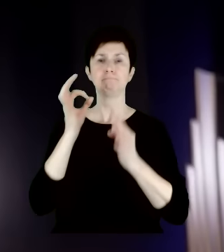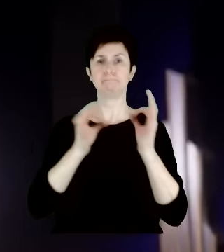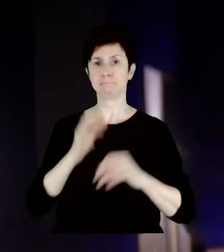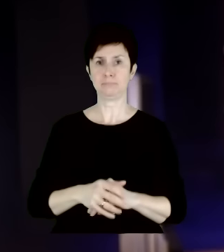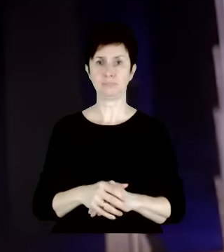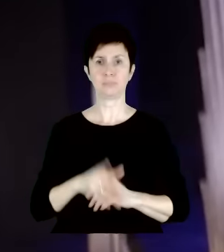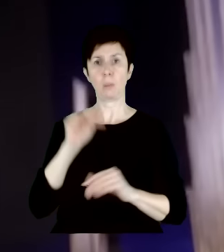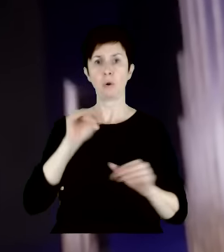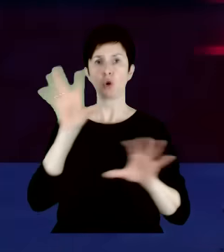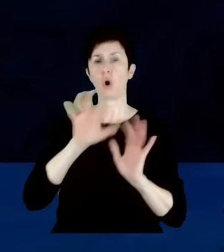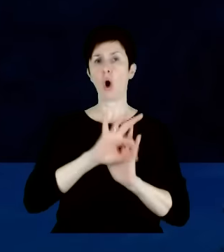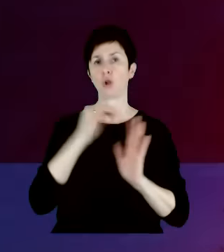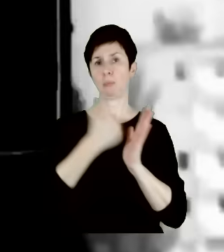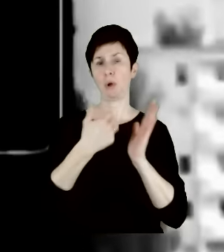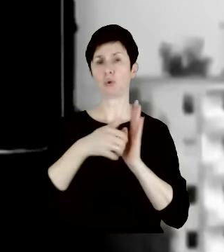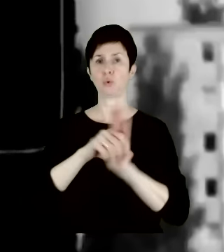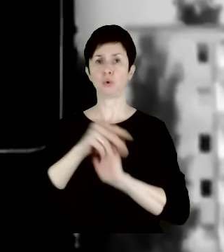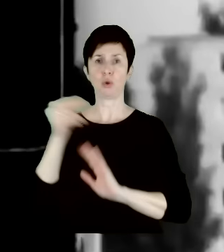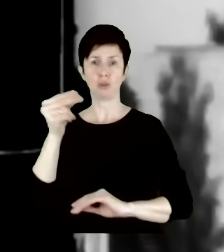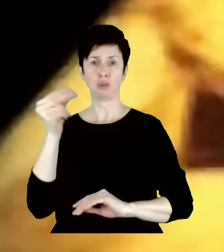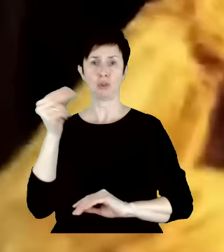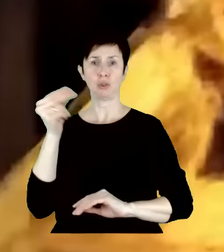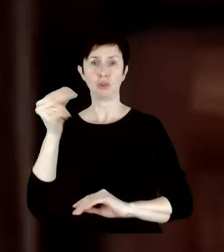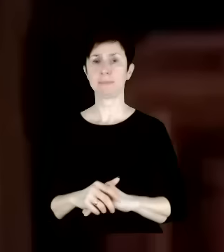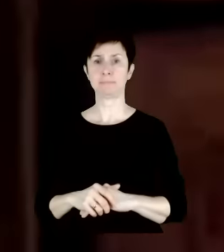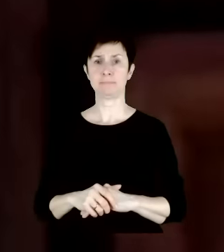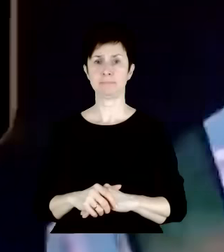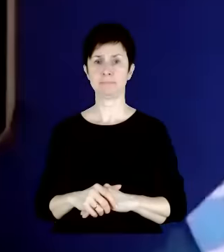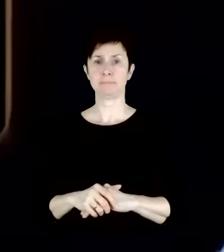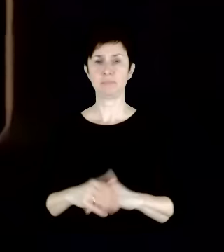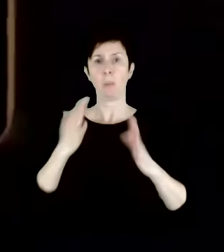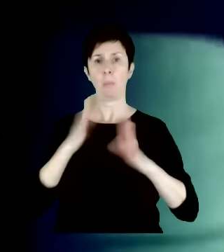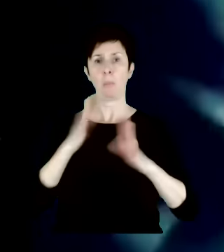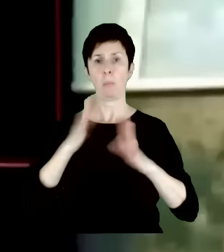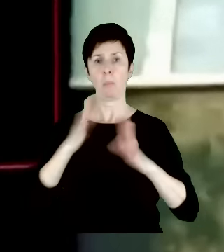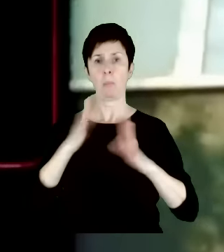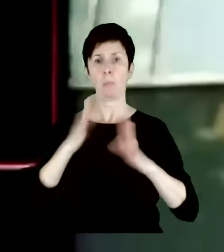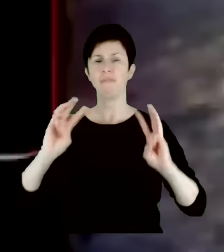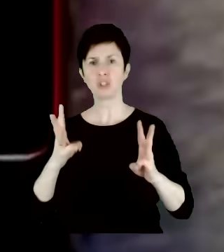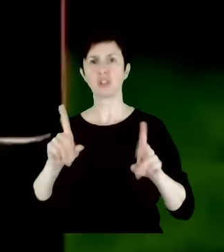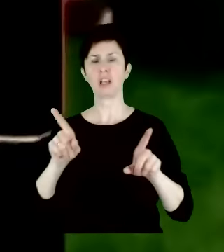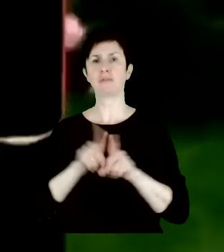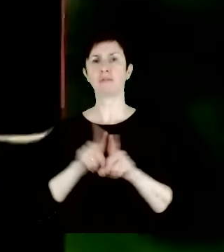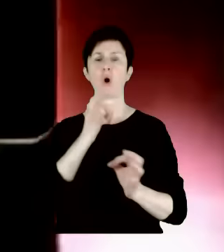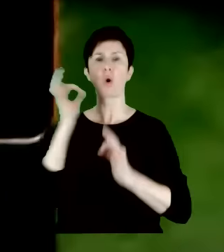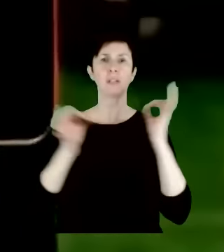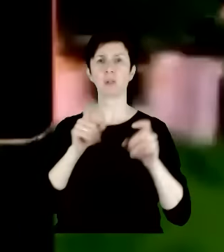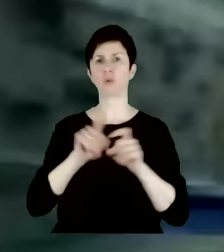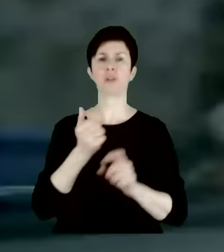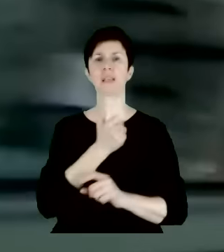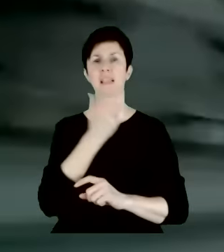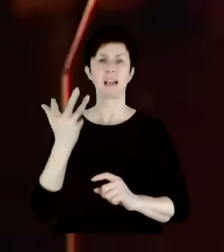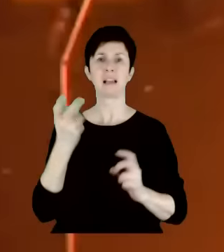piątku do niedzieli w Teatrze Syrena. Pokazy filmowe, wystawy, warsztaty z twórcami i koncerty to tylko niektóre z atrakcji, jakie